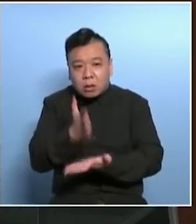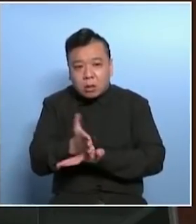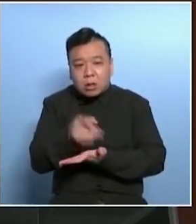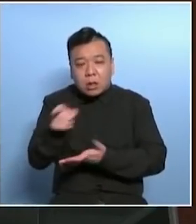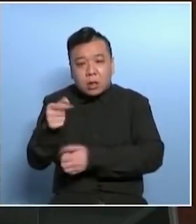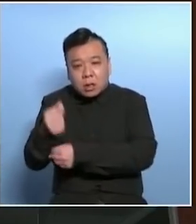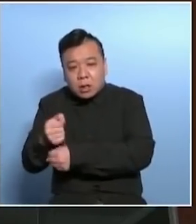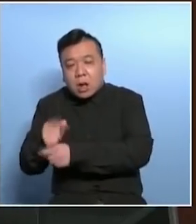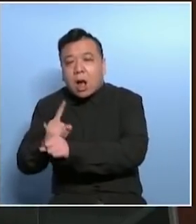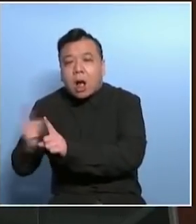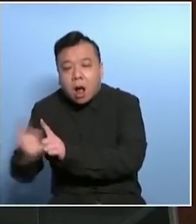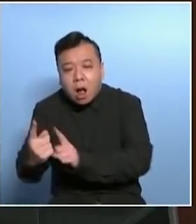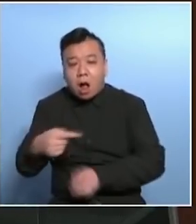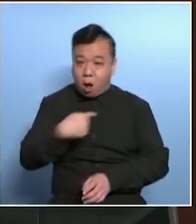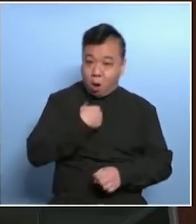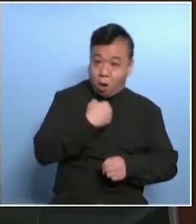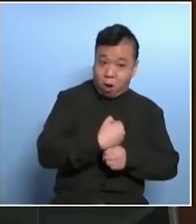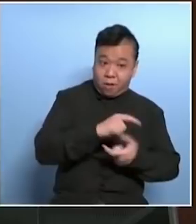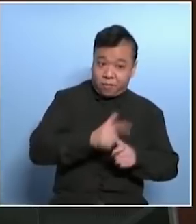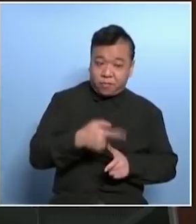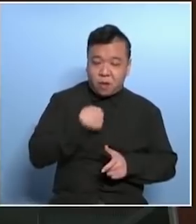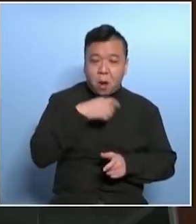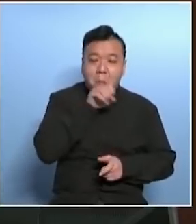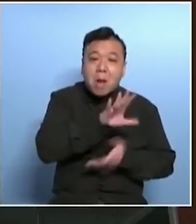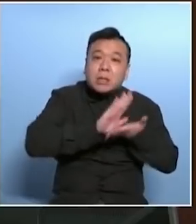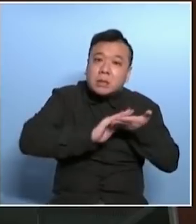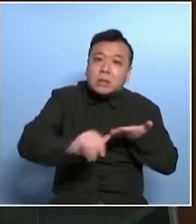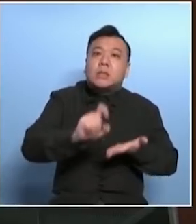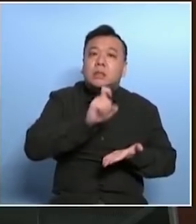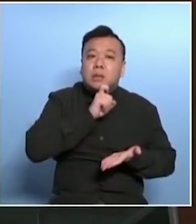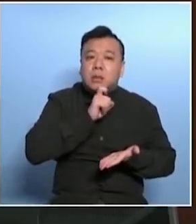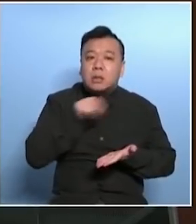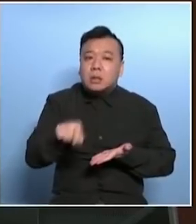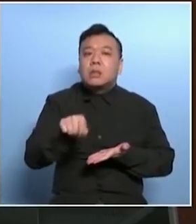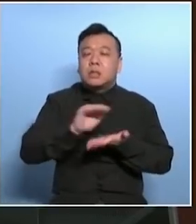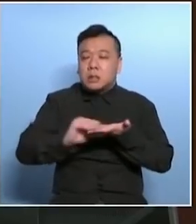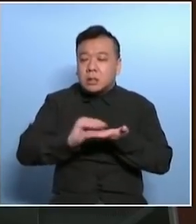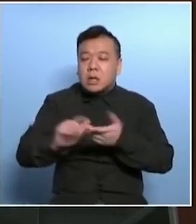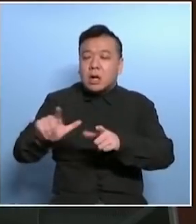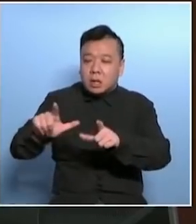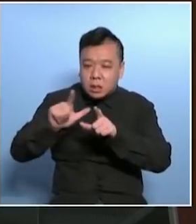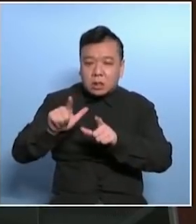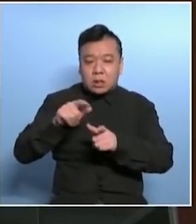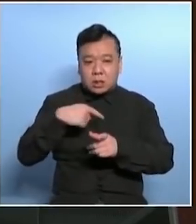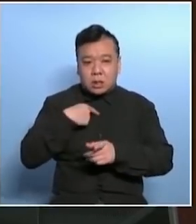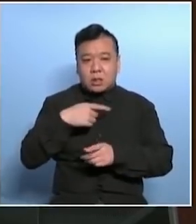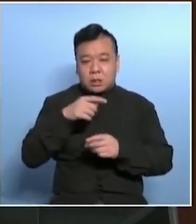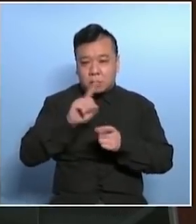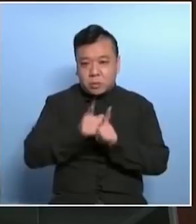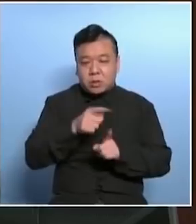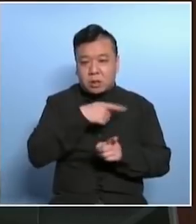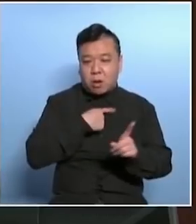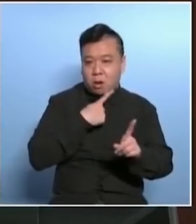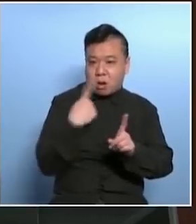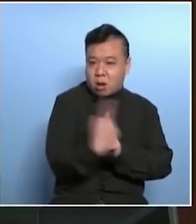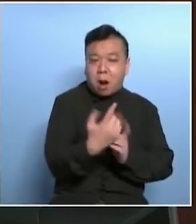這個做法是打尖，我的做法完全不是打尖。我希望你就着這一點是澄清回，表示我並不